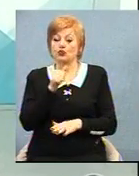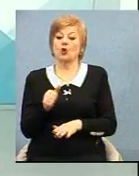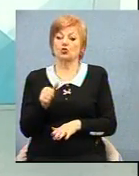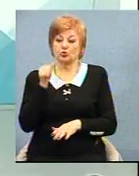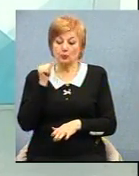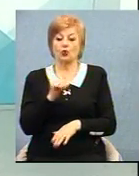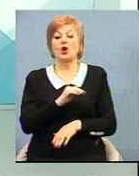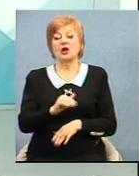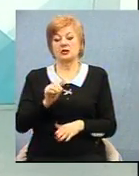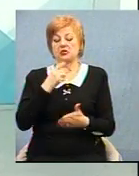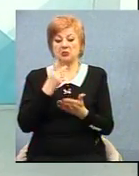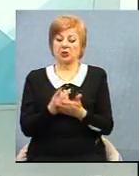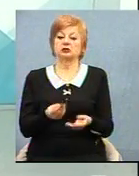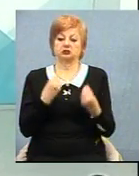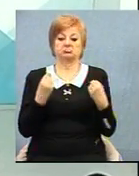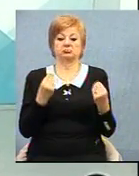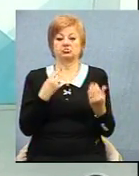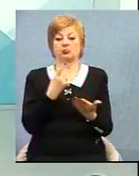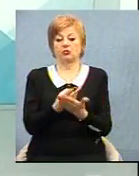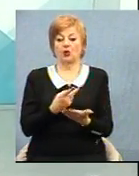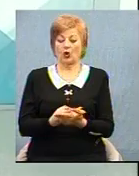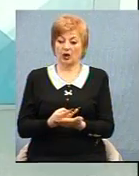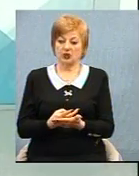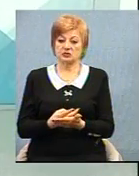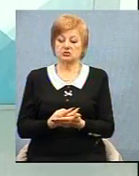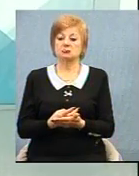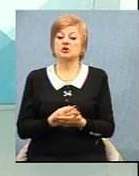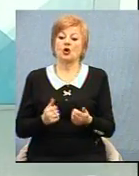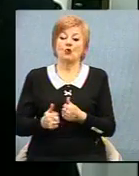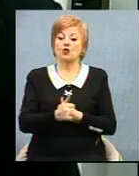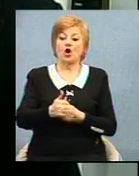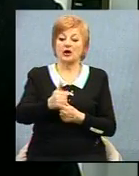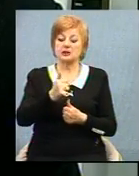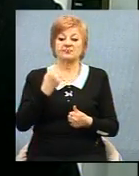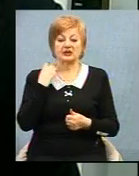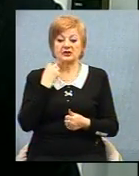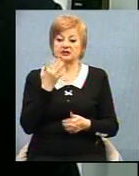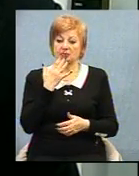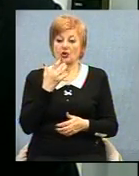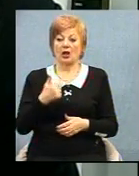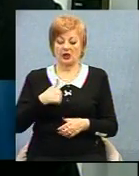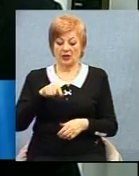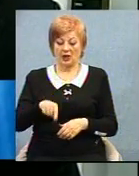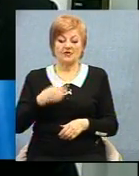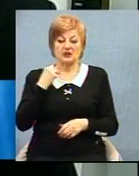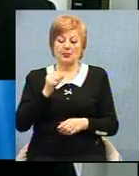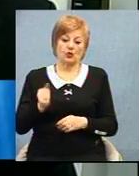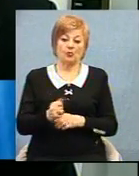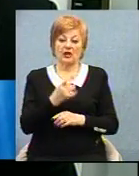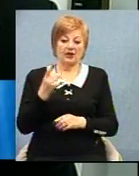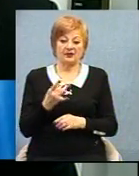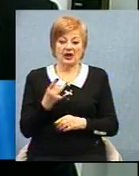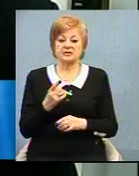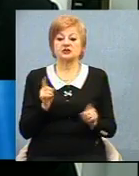діти ці показують надзвичайний якісний прогрес у знанні англійської мови. Я в Запоріжжі вперше, щоб